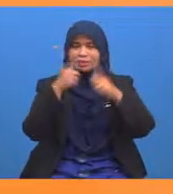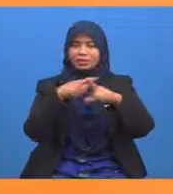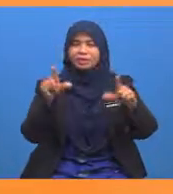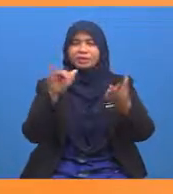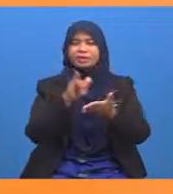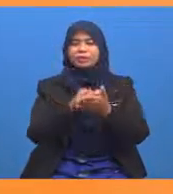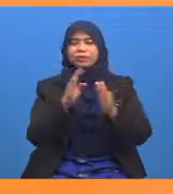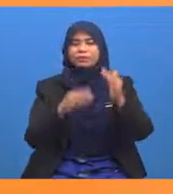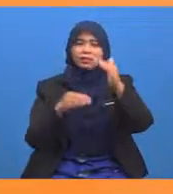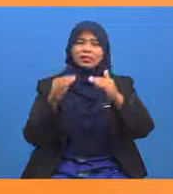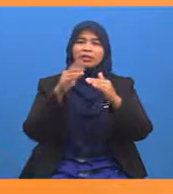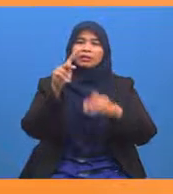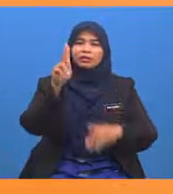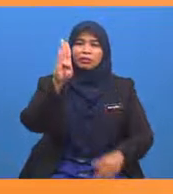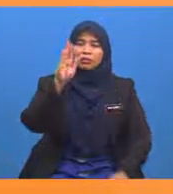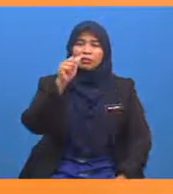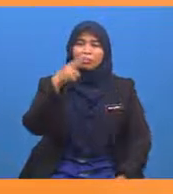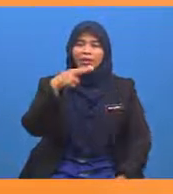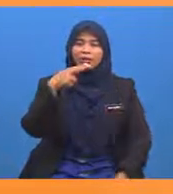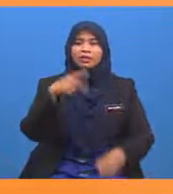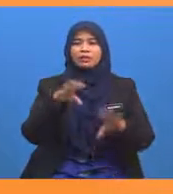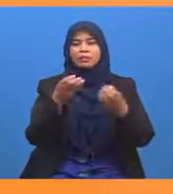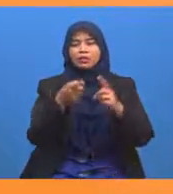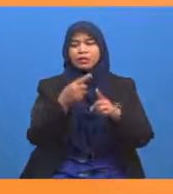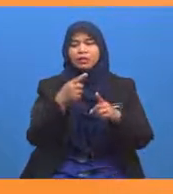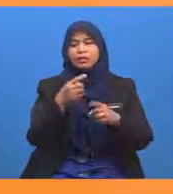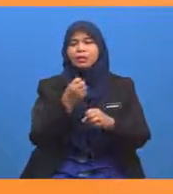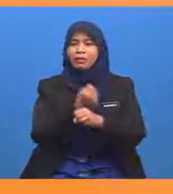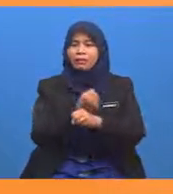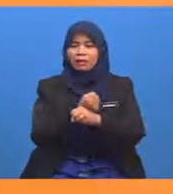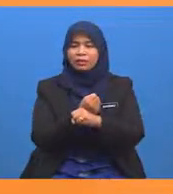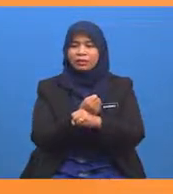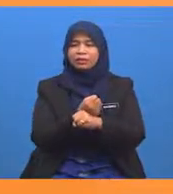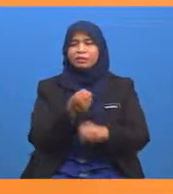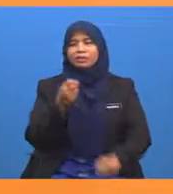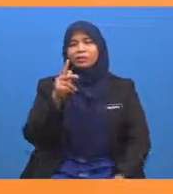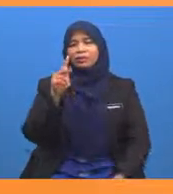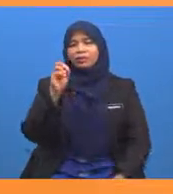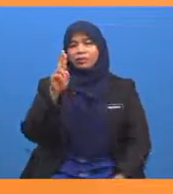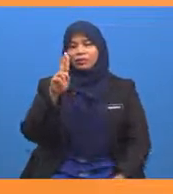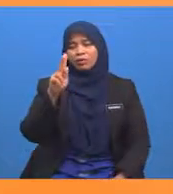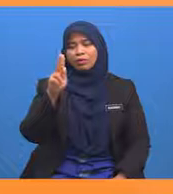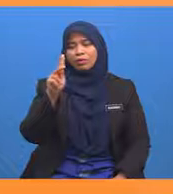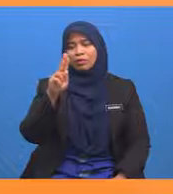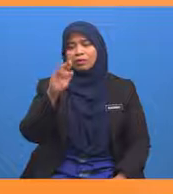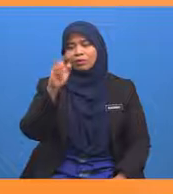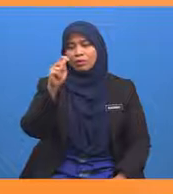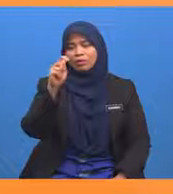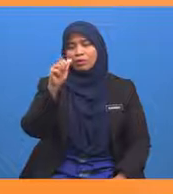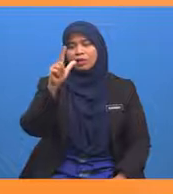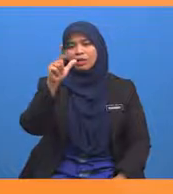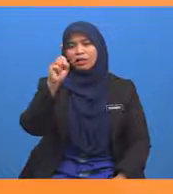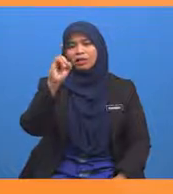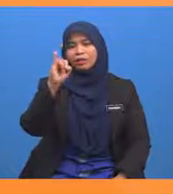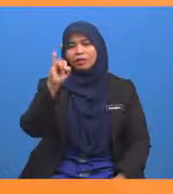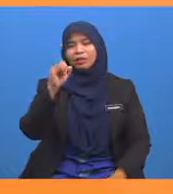kubah pula diperbuat daripada batu bata, konkrit, aloi, aluminium